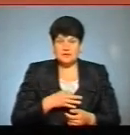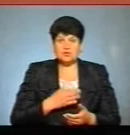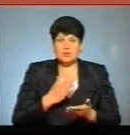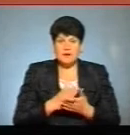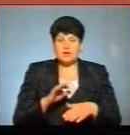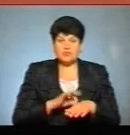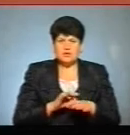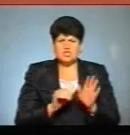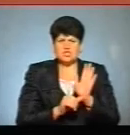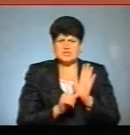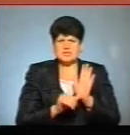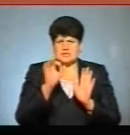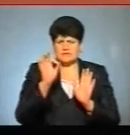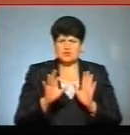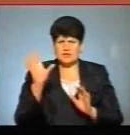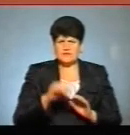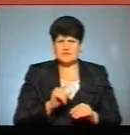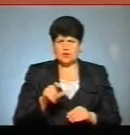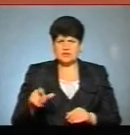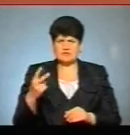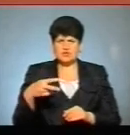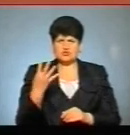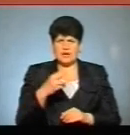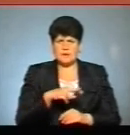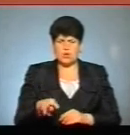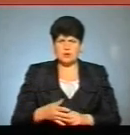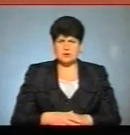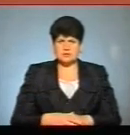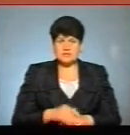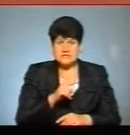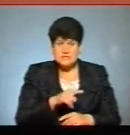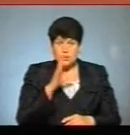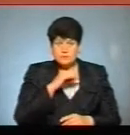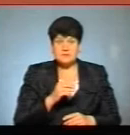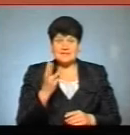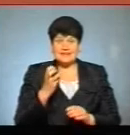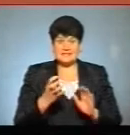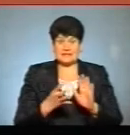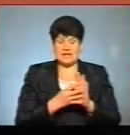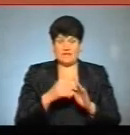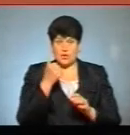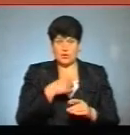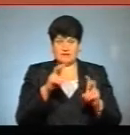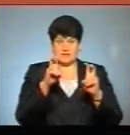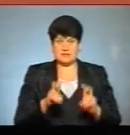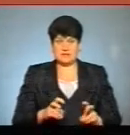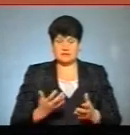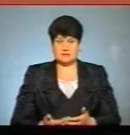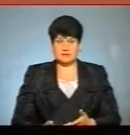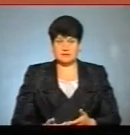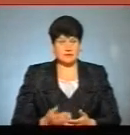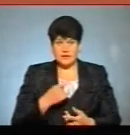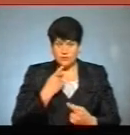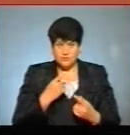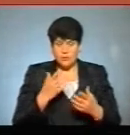перехворіти 60% всіх людей. Це 24 мільйони. З таким успіхом нам ще 309 років треба сидіти на карантині. 309, я не